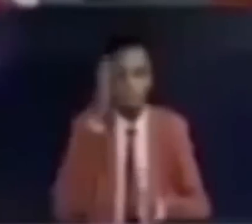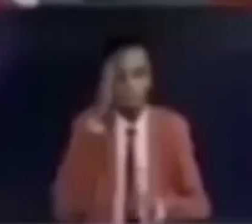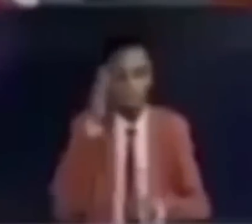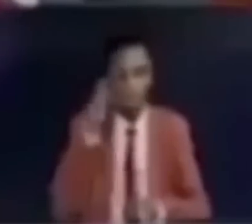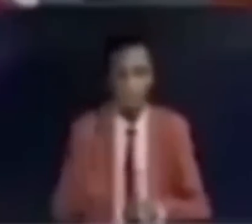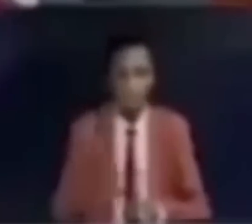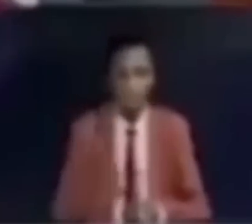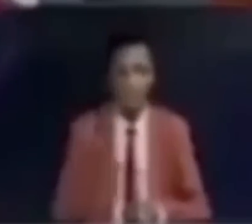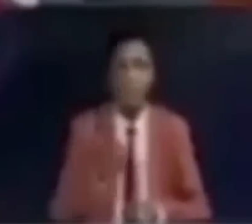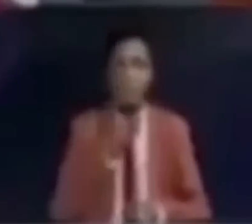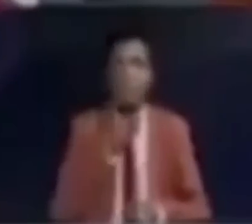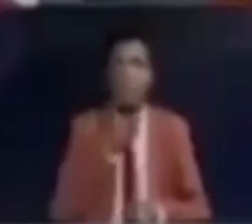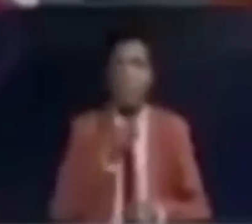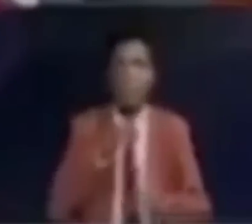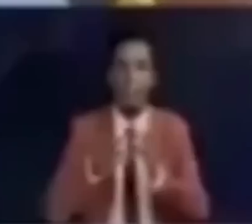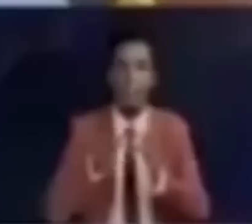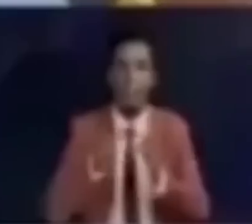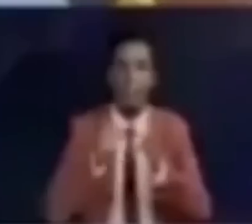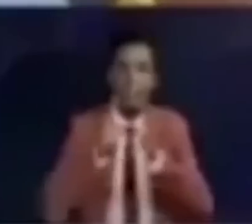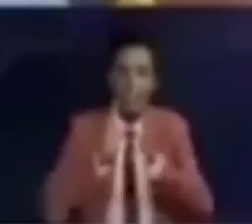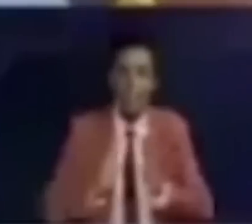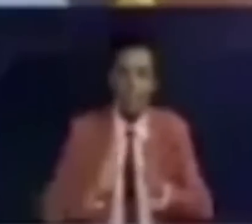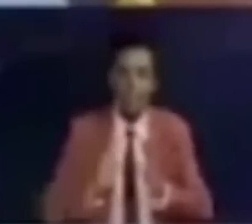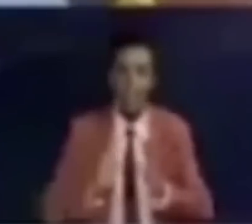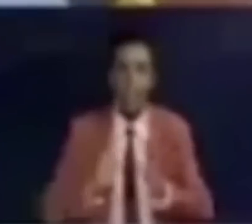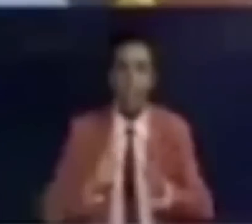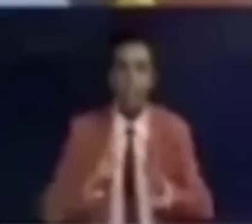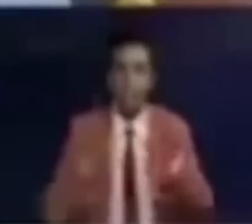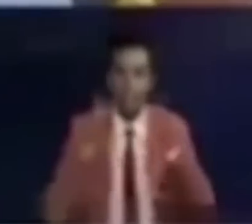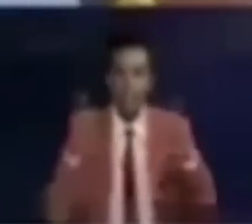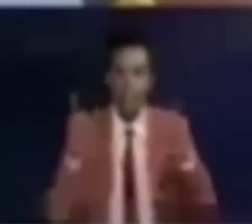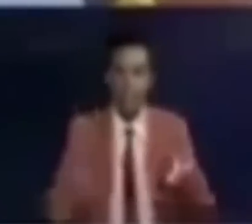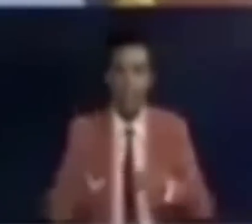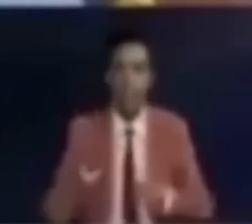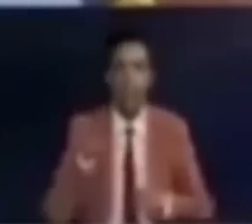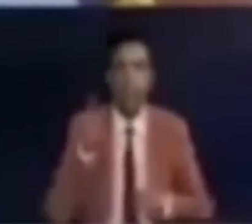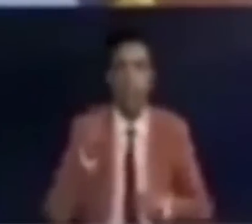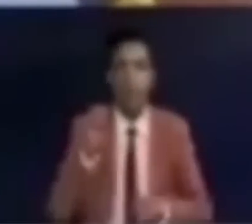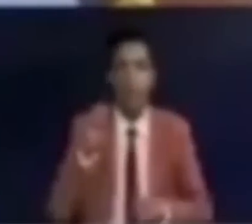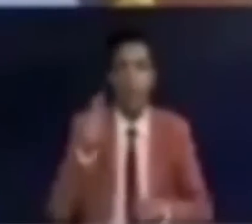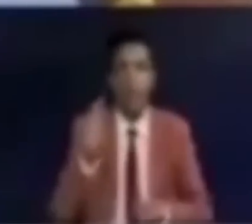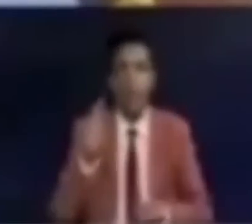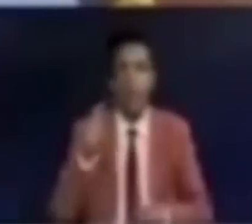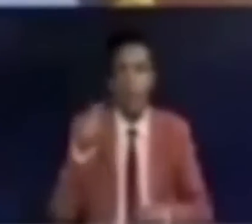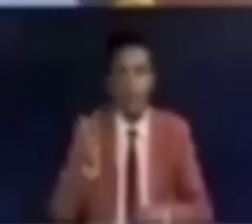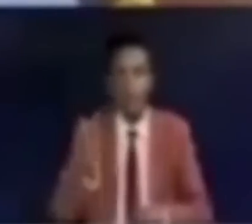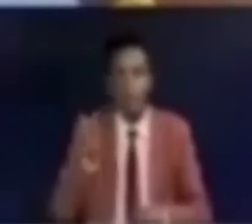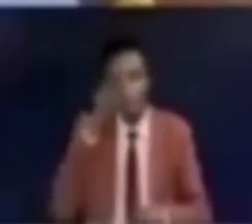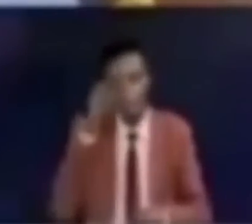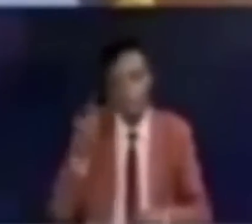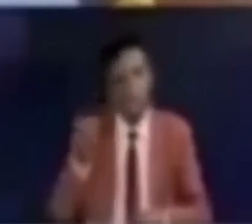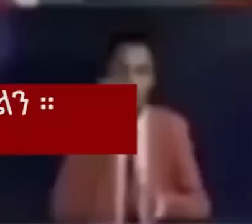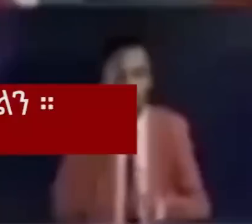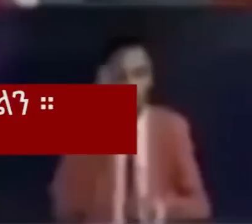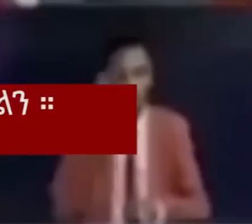ተሓታት ይኮነን ኢሎም ዝተዛረቡ ረሲዖም ኩሉ ፀገም ንሕወሓት ብምሃብ ክልተ መልሓስ ምዝራቦም ከይሕፈሮም ህዝቢ ንምድንጋር